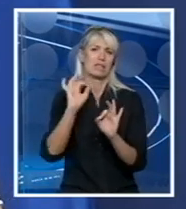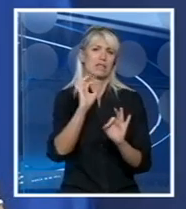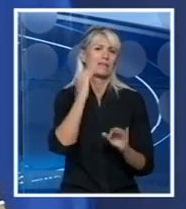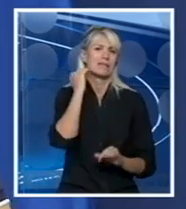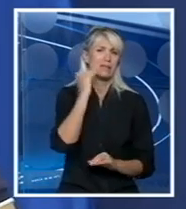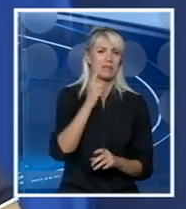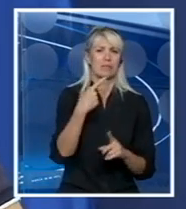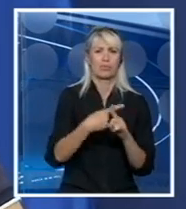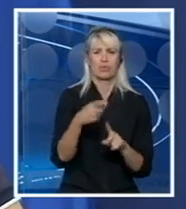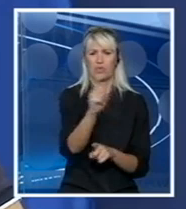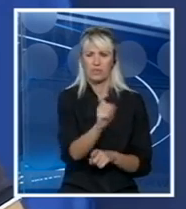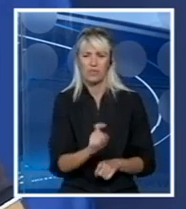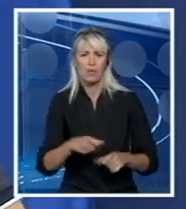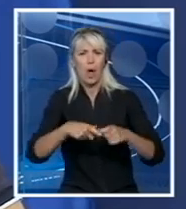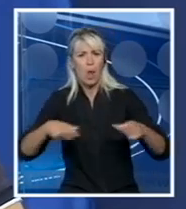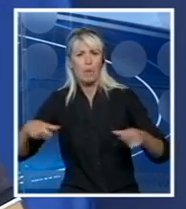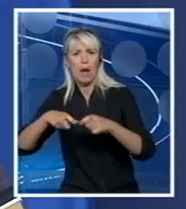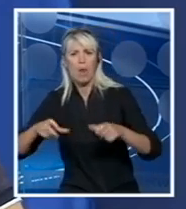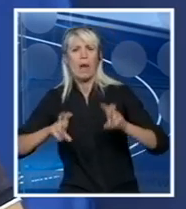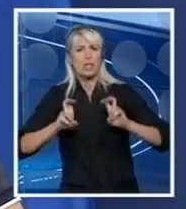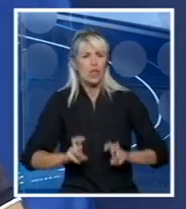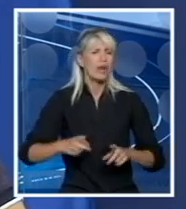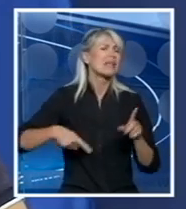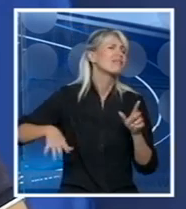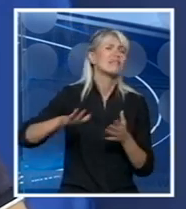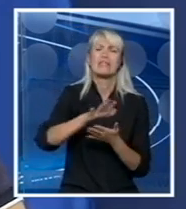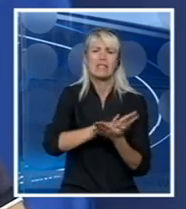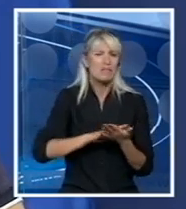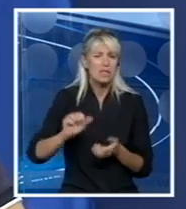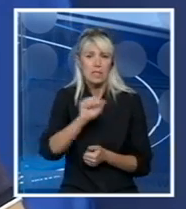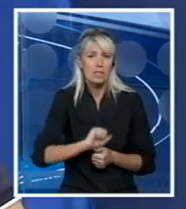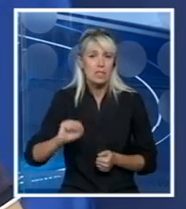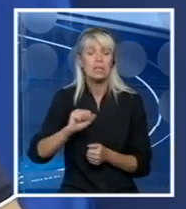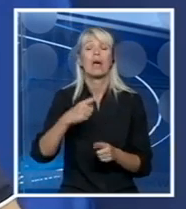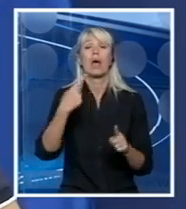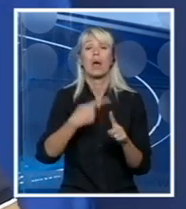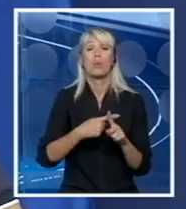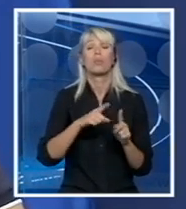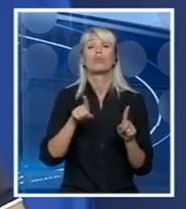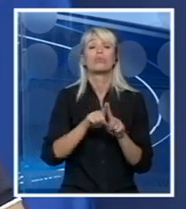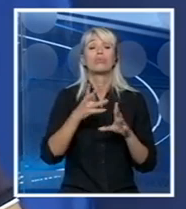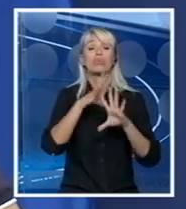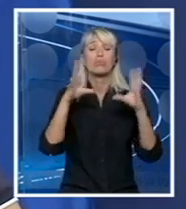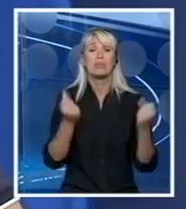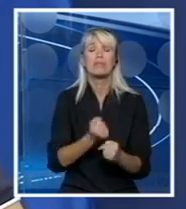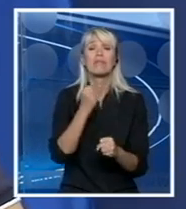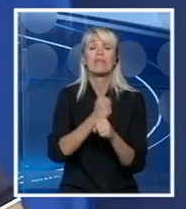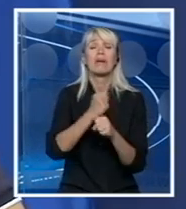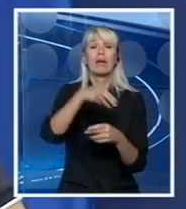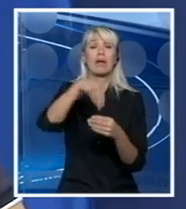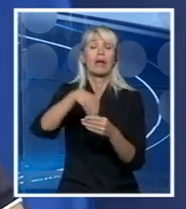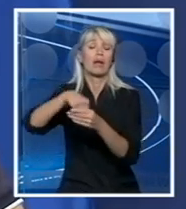i dezinfekcija površina. Sve ostalo, uključujući fizičke aktivnosti, znači u